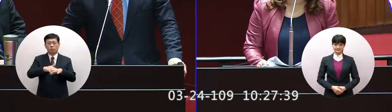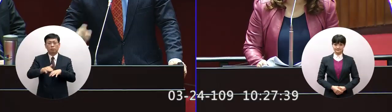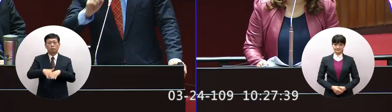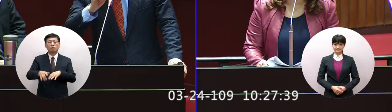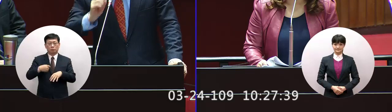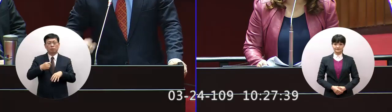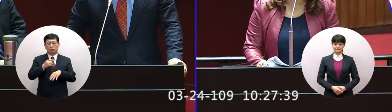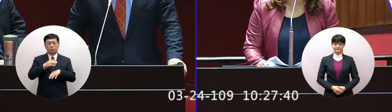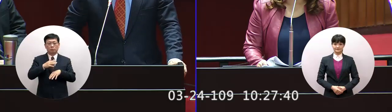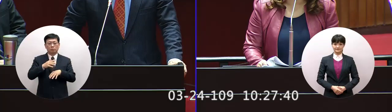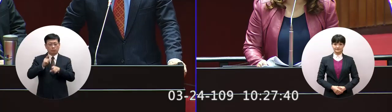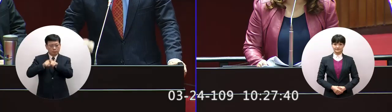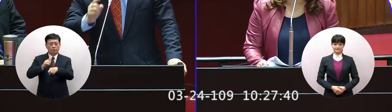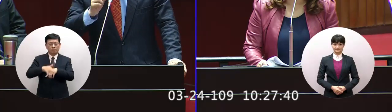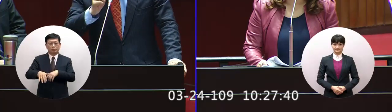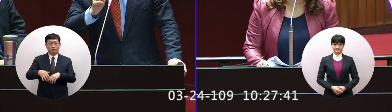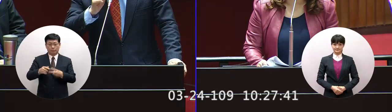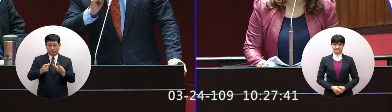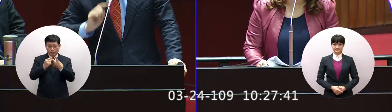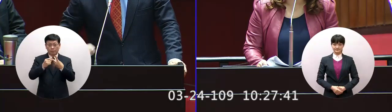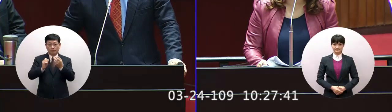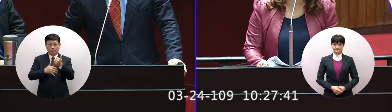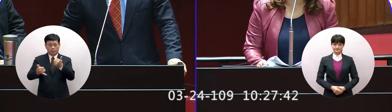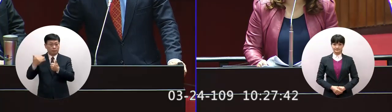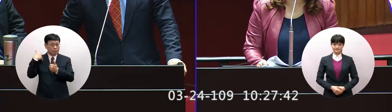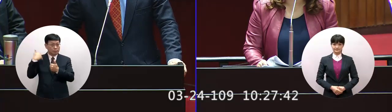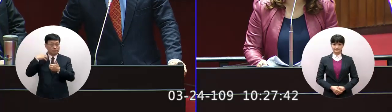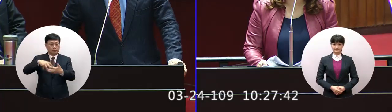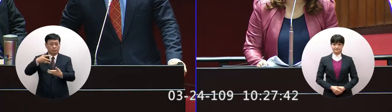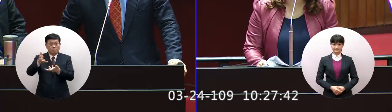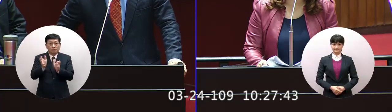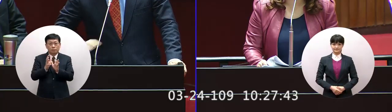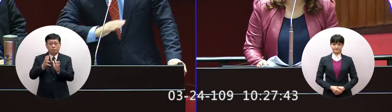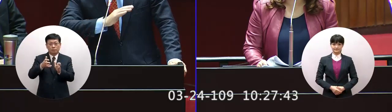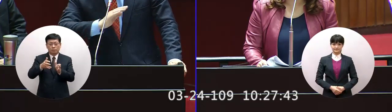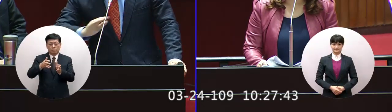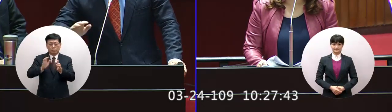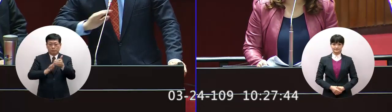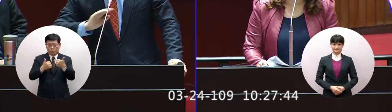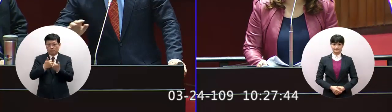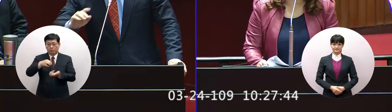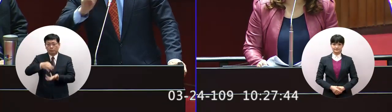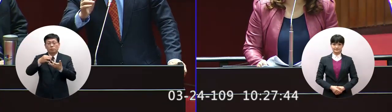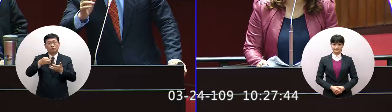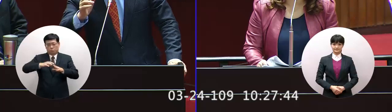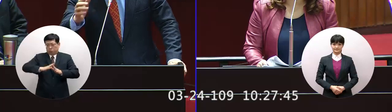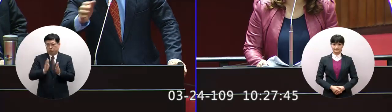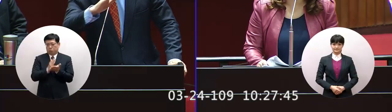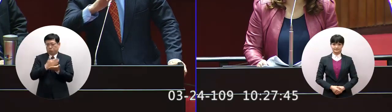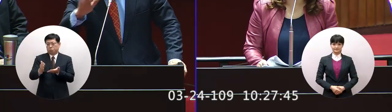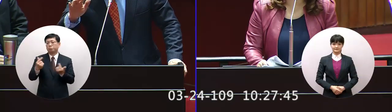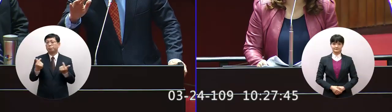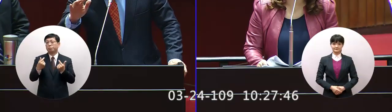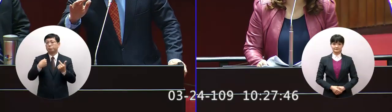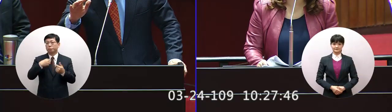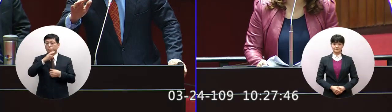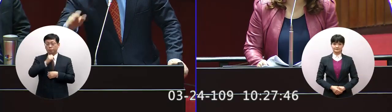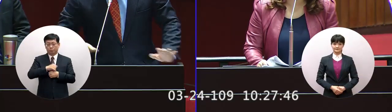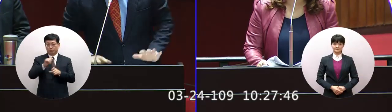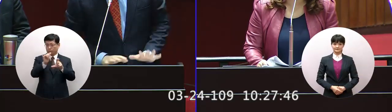我们会做。那另外跟委员报告说，委员到时候在内政委员会提到的，我们立即都处理。譬如说我们现在所有